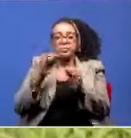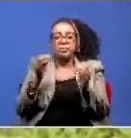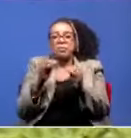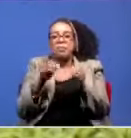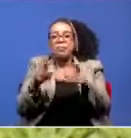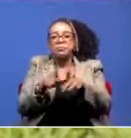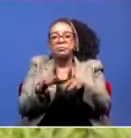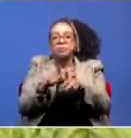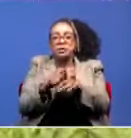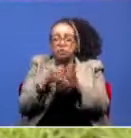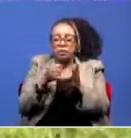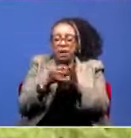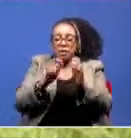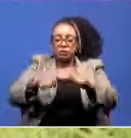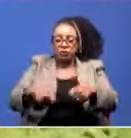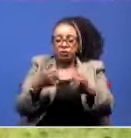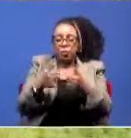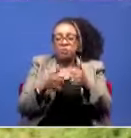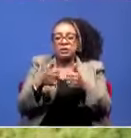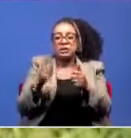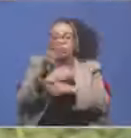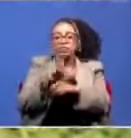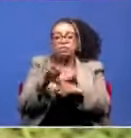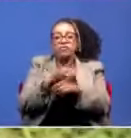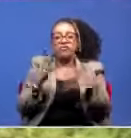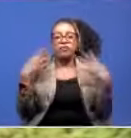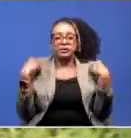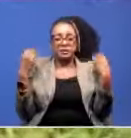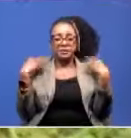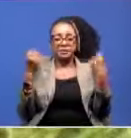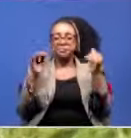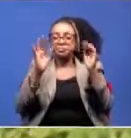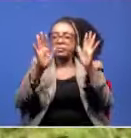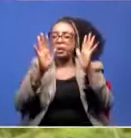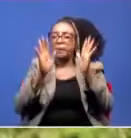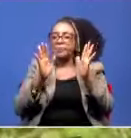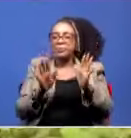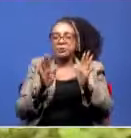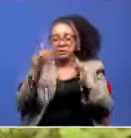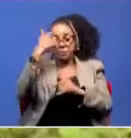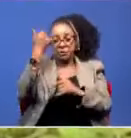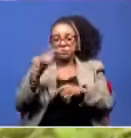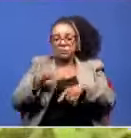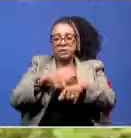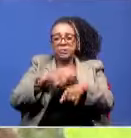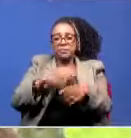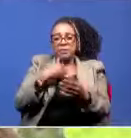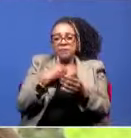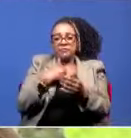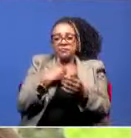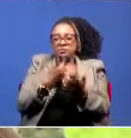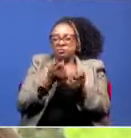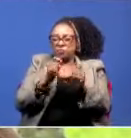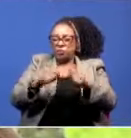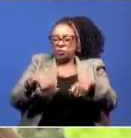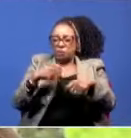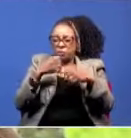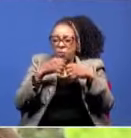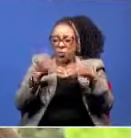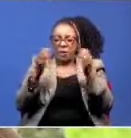hata zile viatu wana train nazo. Viatu ni muhimu sana kwa ajili, akiwa na viatu zile si mzuri,